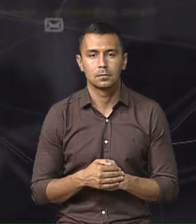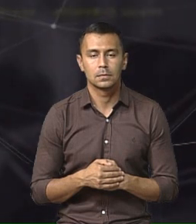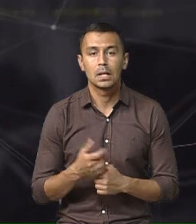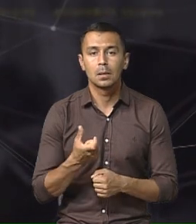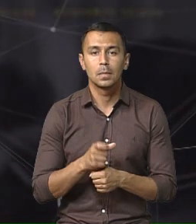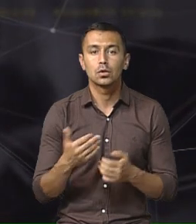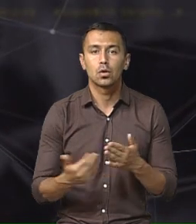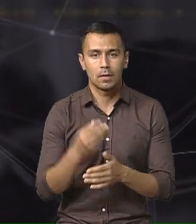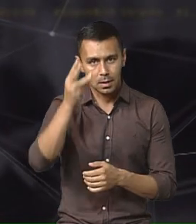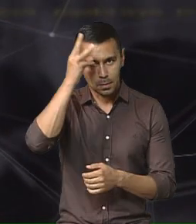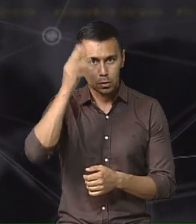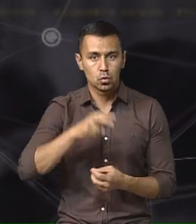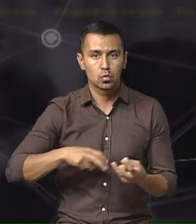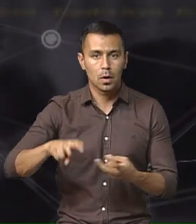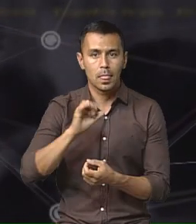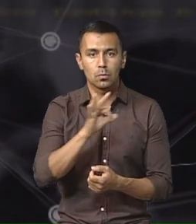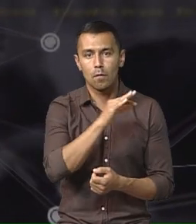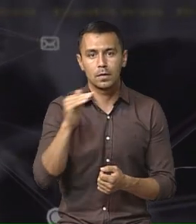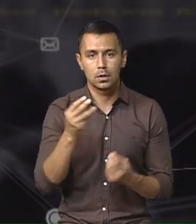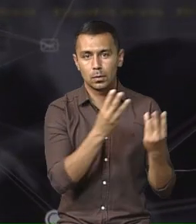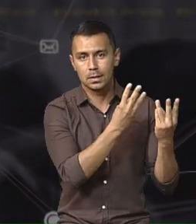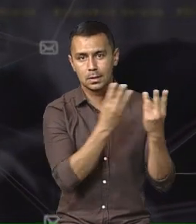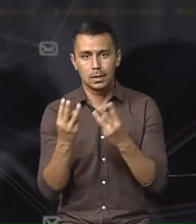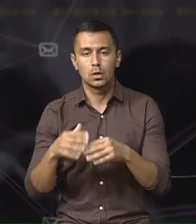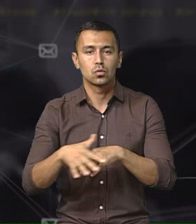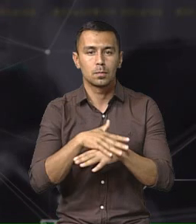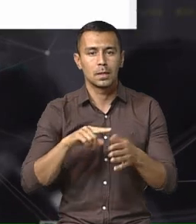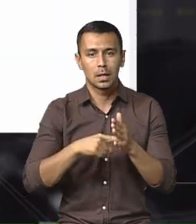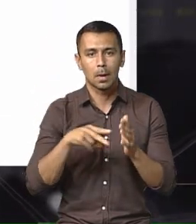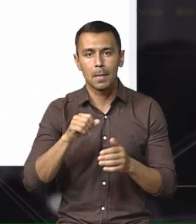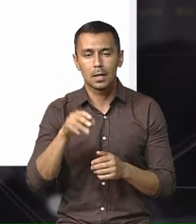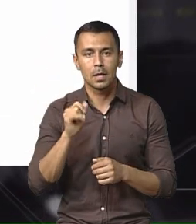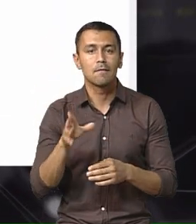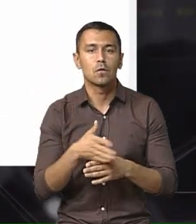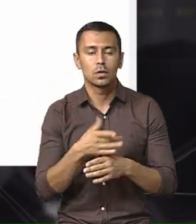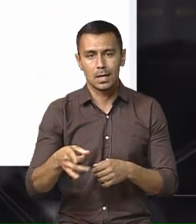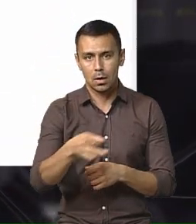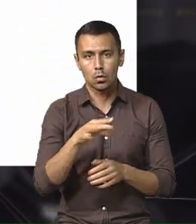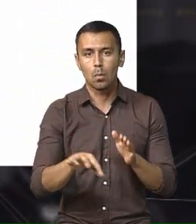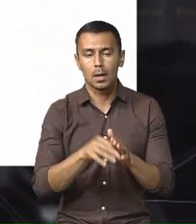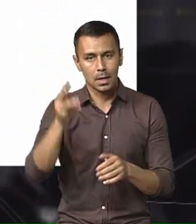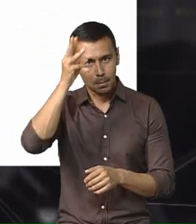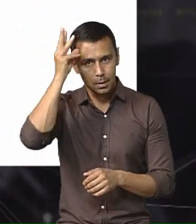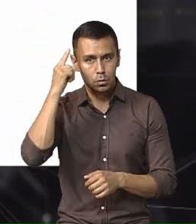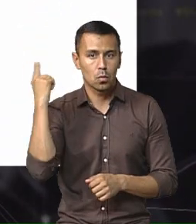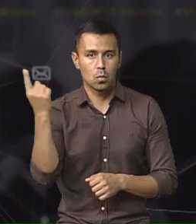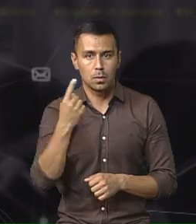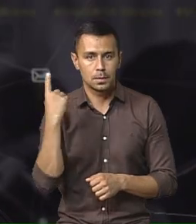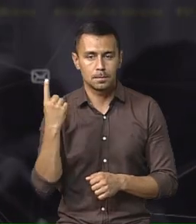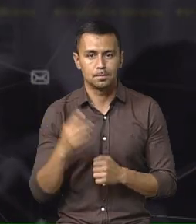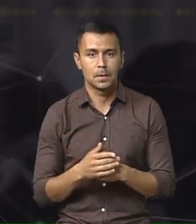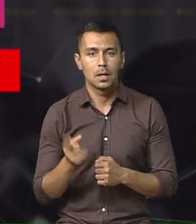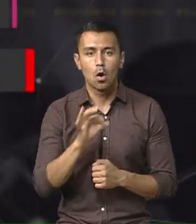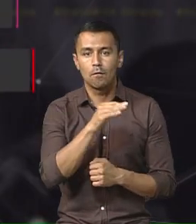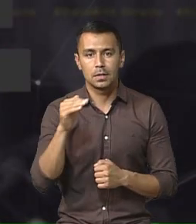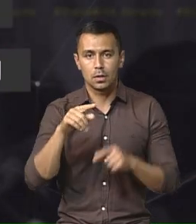Більше новин Хмельниччини шукайте на нашому офіційному сайті «Суспільне.Медіа», де у розділі «Регіони» обирайте Хмельницьку область, та на